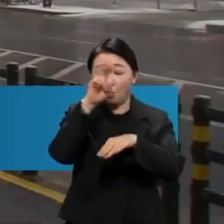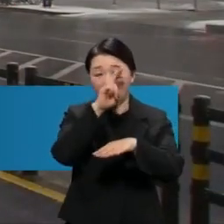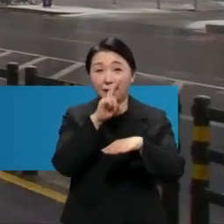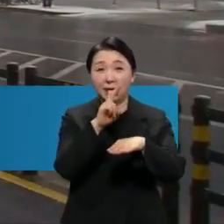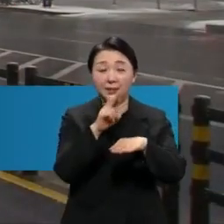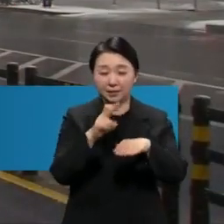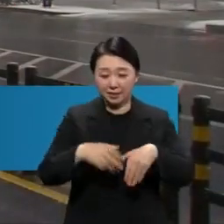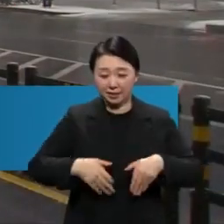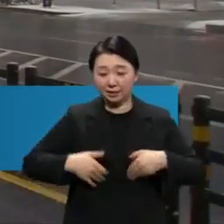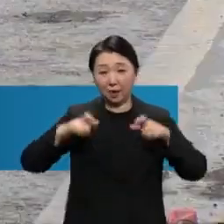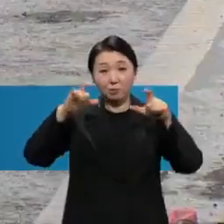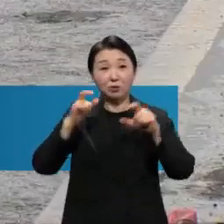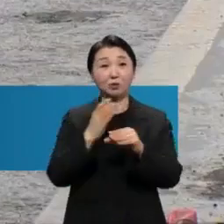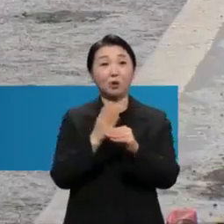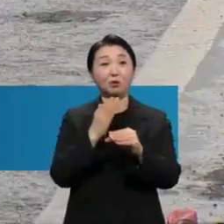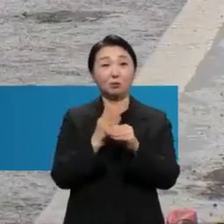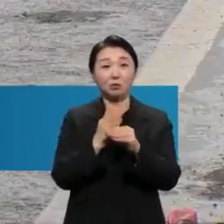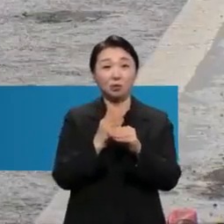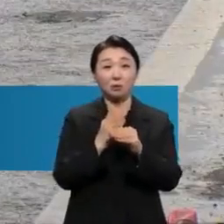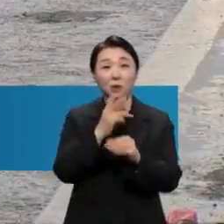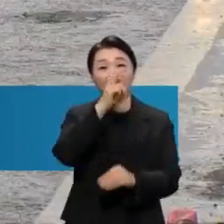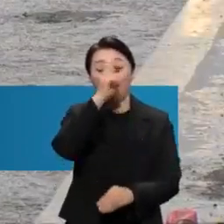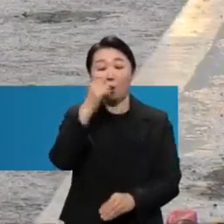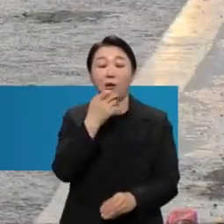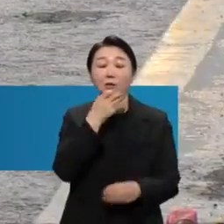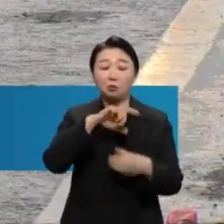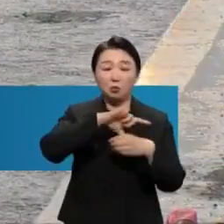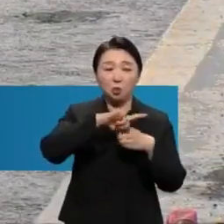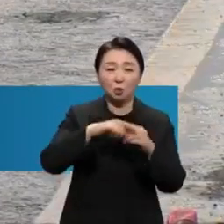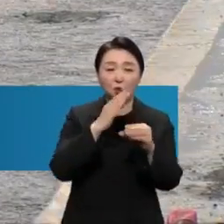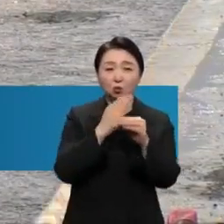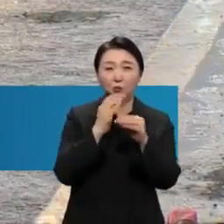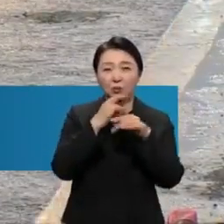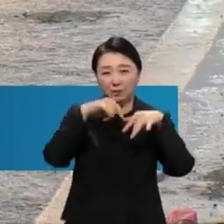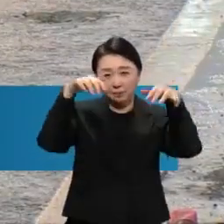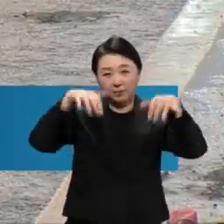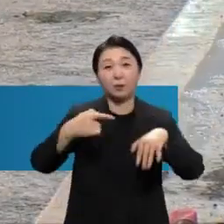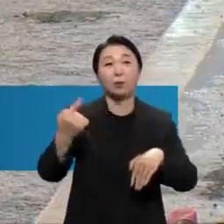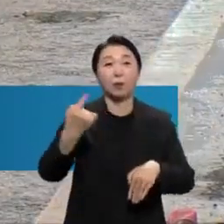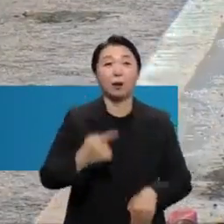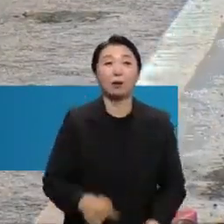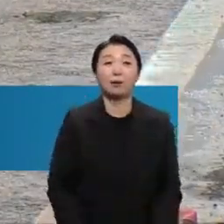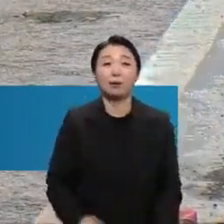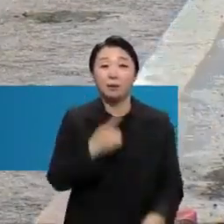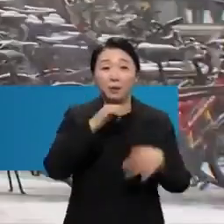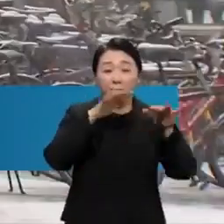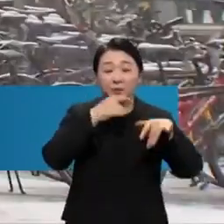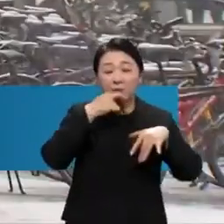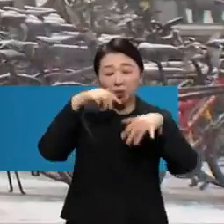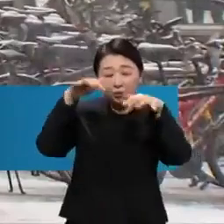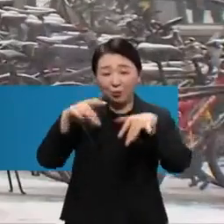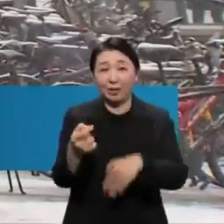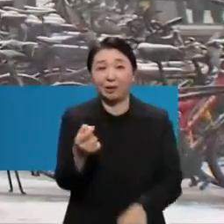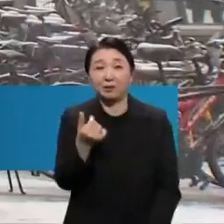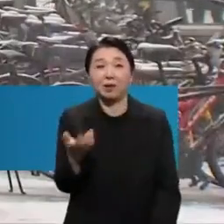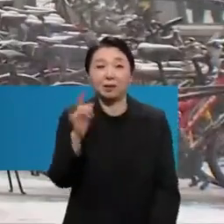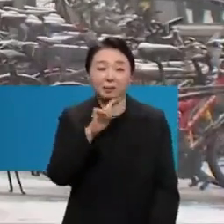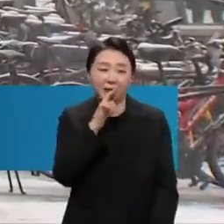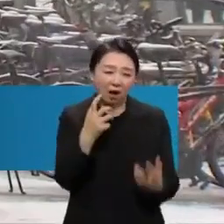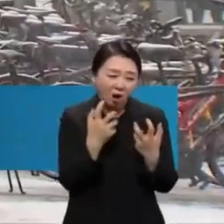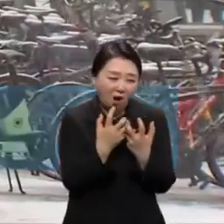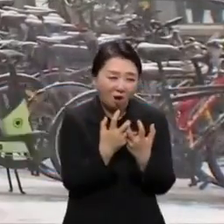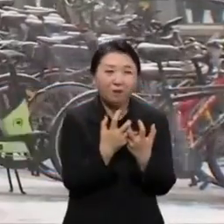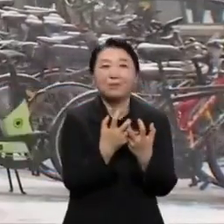남부 지방을 중심으로 오후엔 수도권과 중부 지방으로 확대되겠습니다 내리는 비나 눈의 양은 적지만 빙판길이 될 수